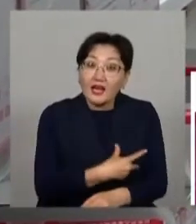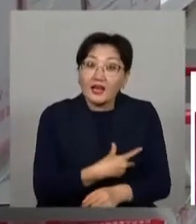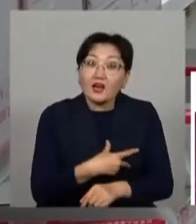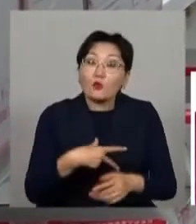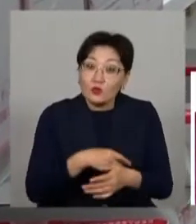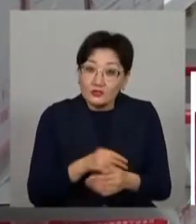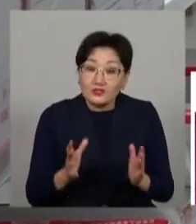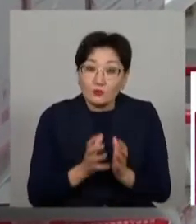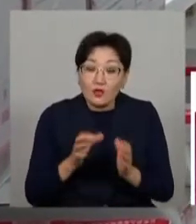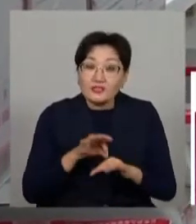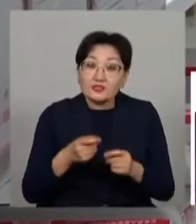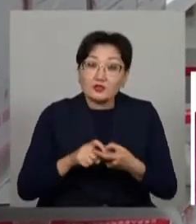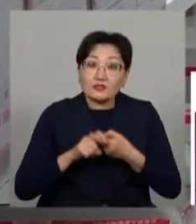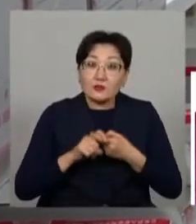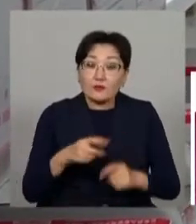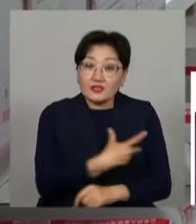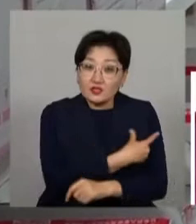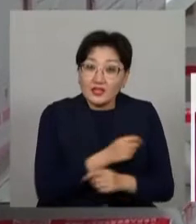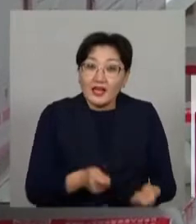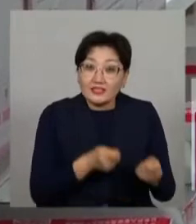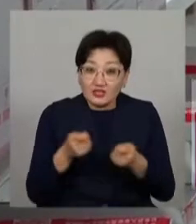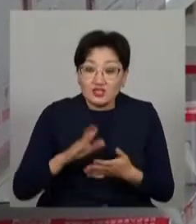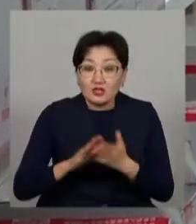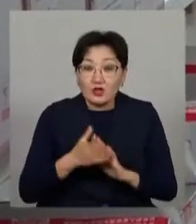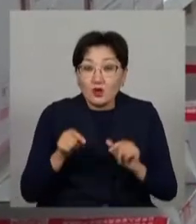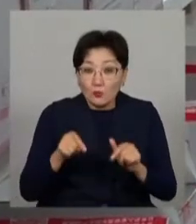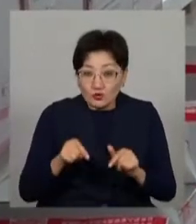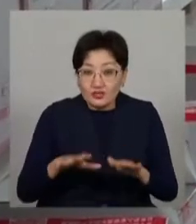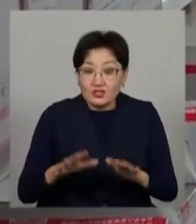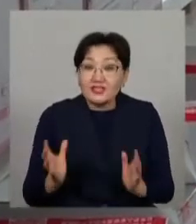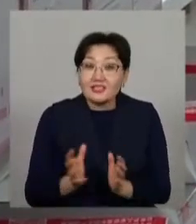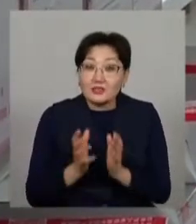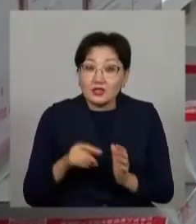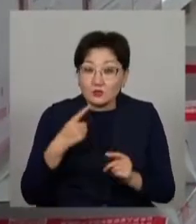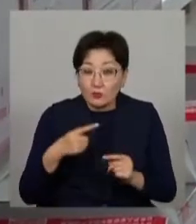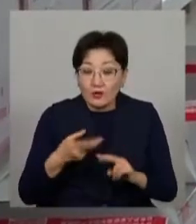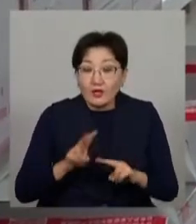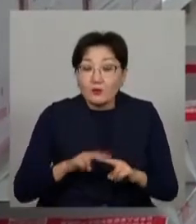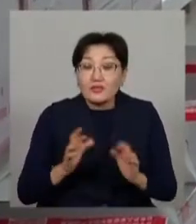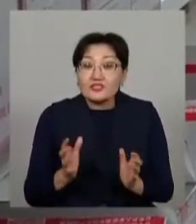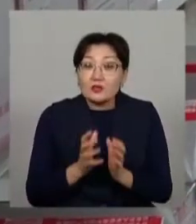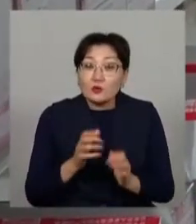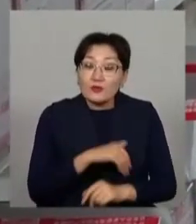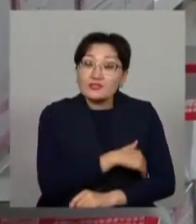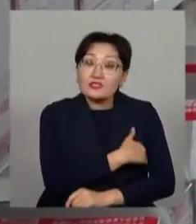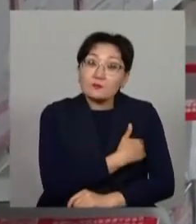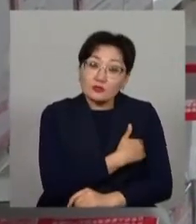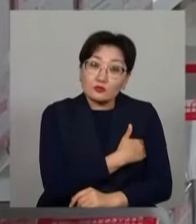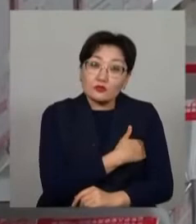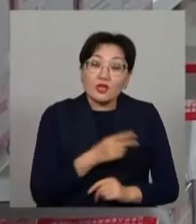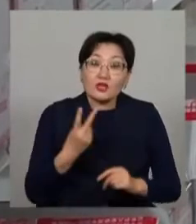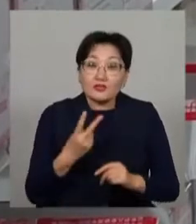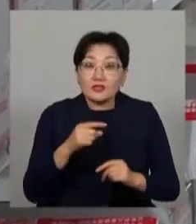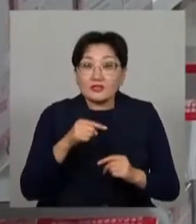алдағы уақытта қаз COVID-19 вакцинасы келетін болса, дәл осы жерде сақталады дейді. Өйткен оның сақталу температурасы